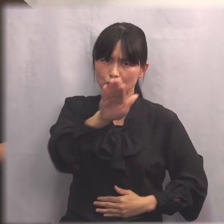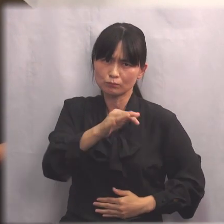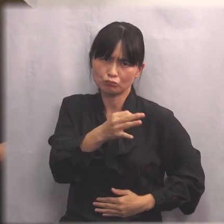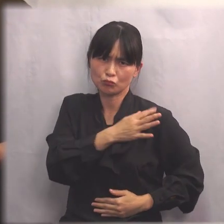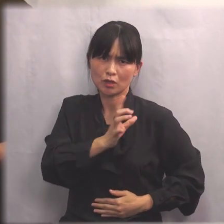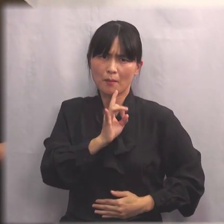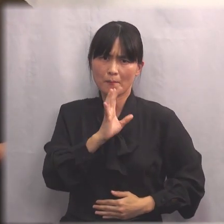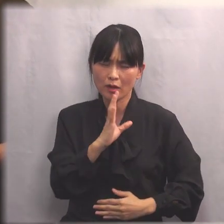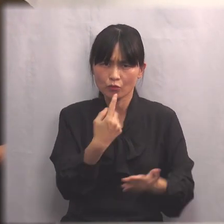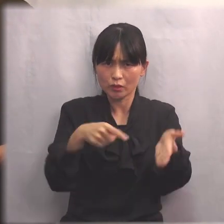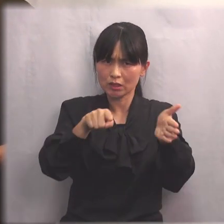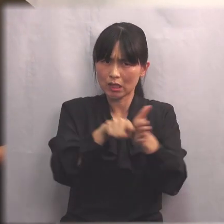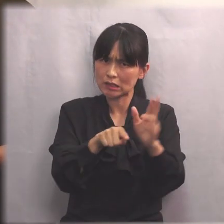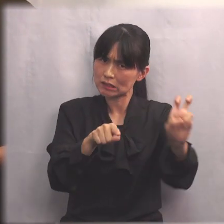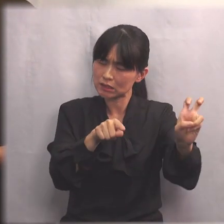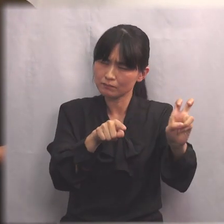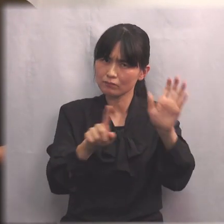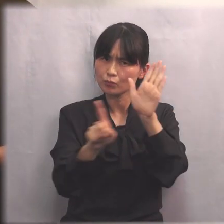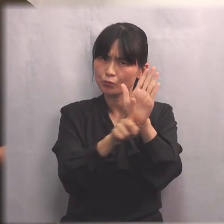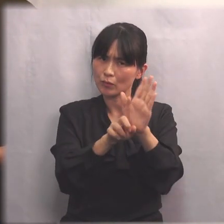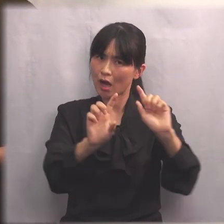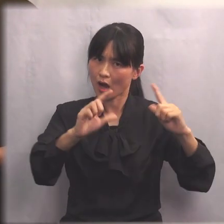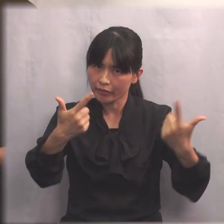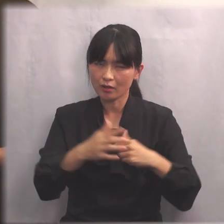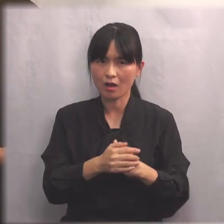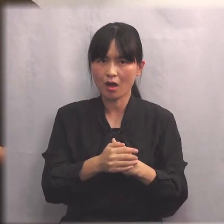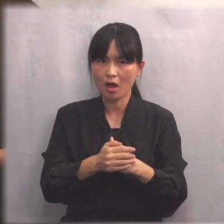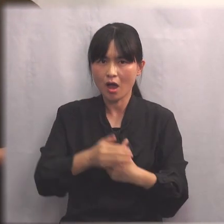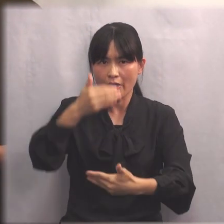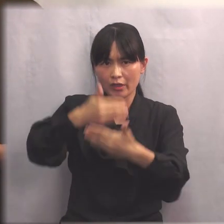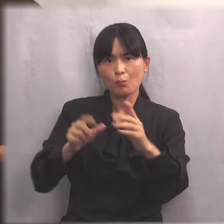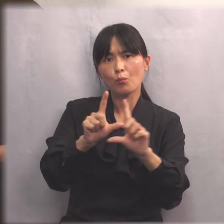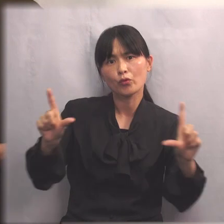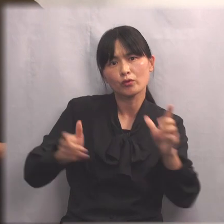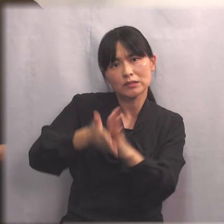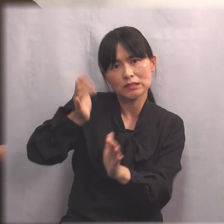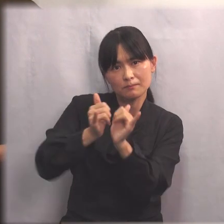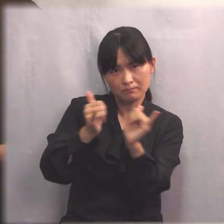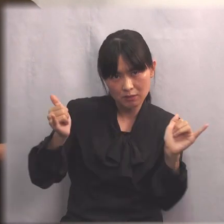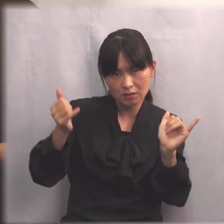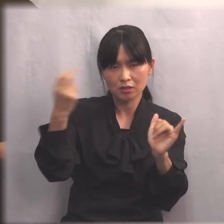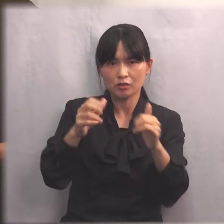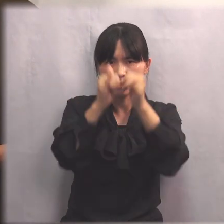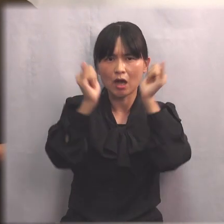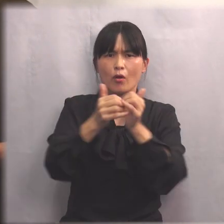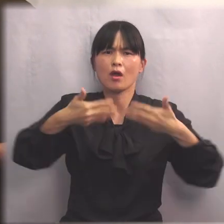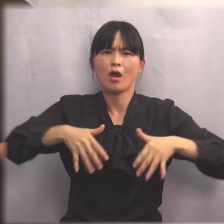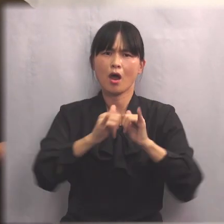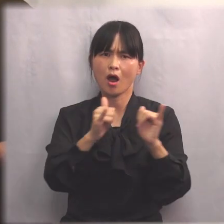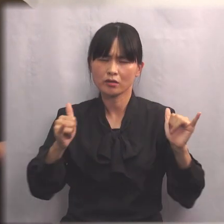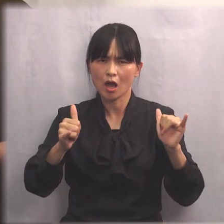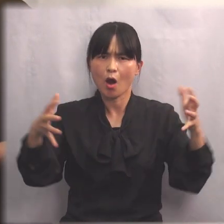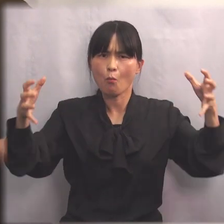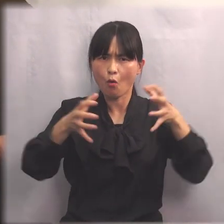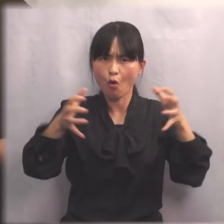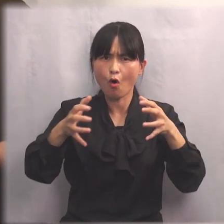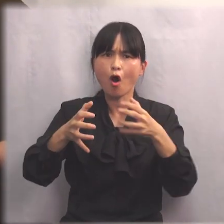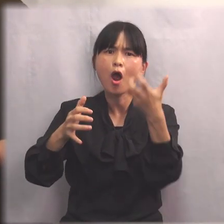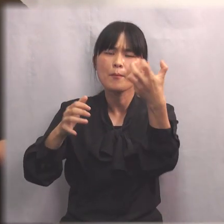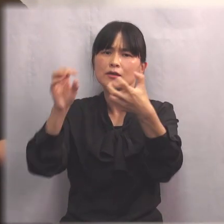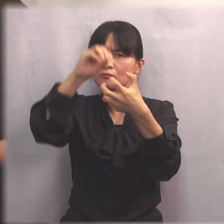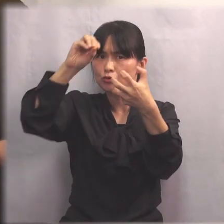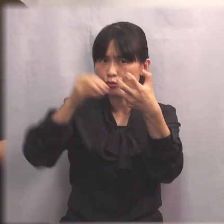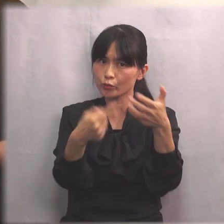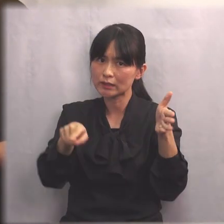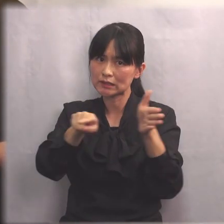기득권 엘리트로 이루어진 20의 이익을 대변하는 정당이 아니라 나머지 평범한 시민들, 그리고 사회적 약자들로 이루어진